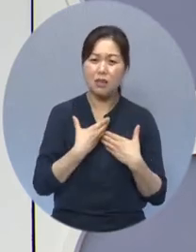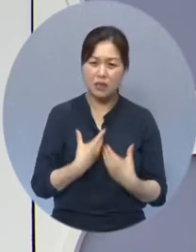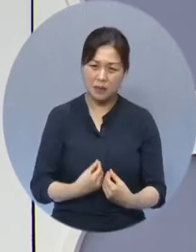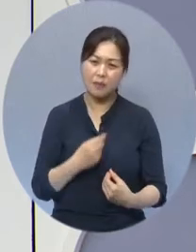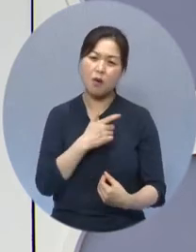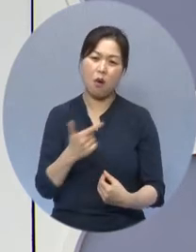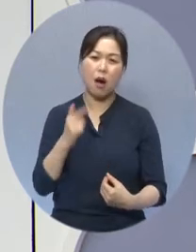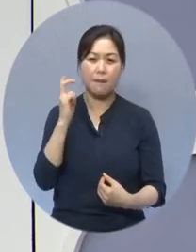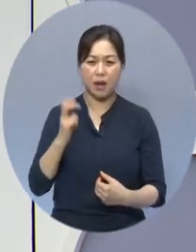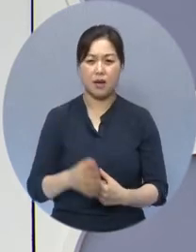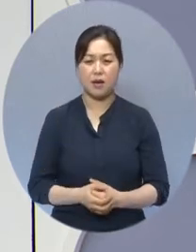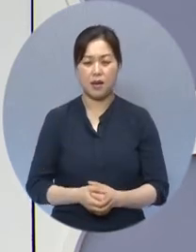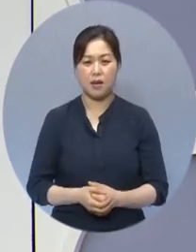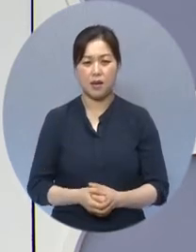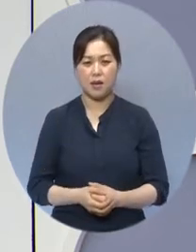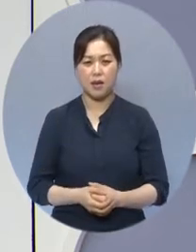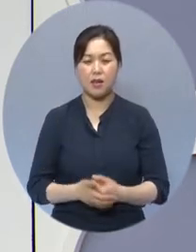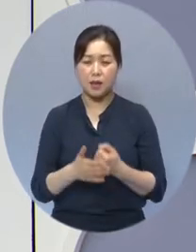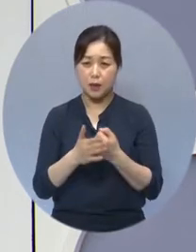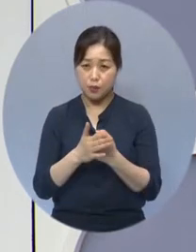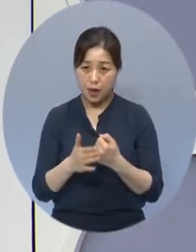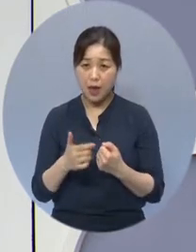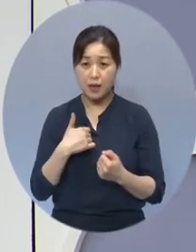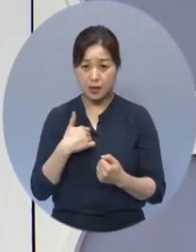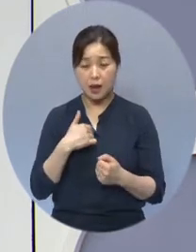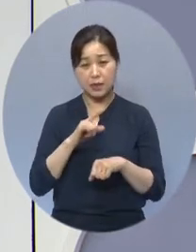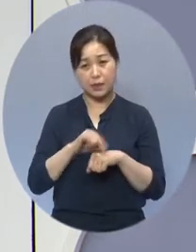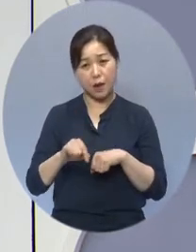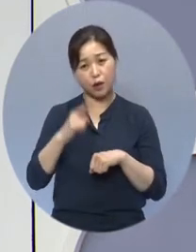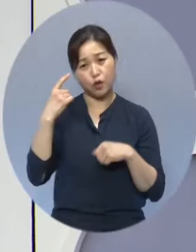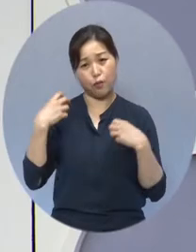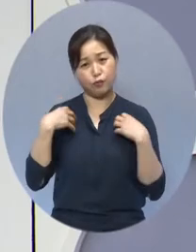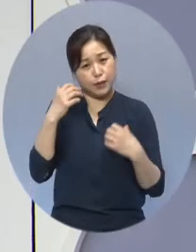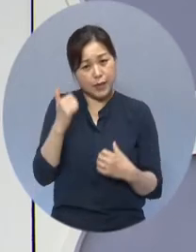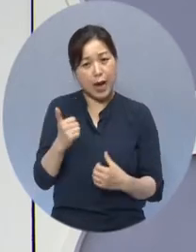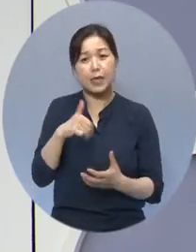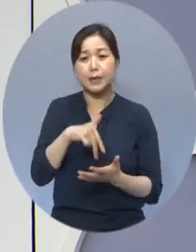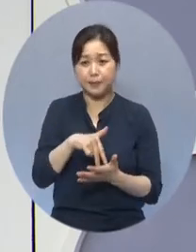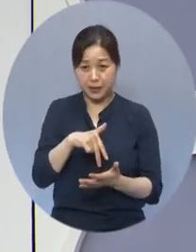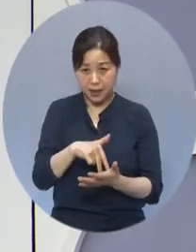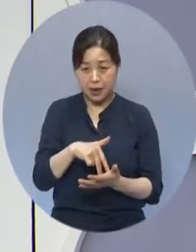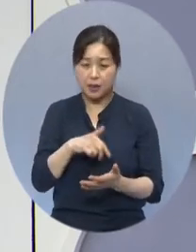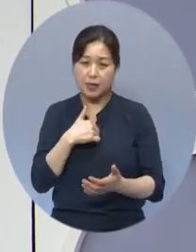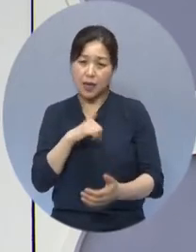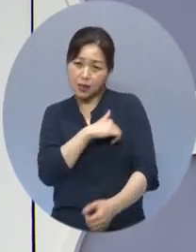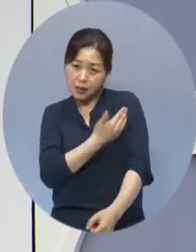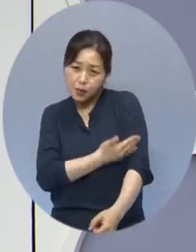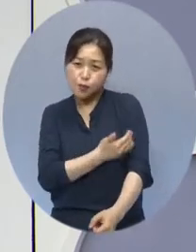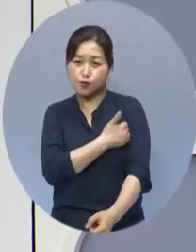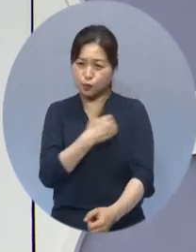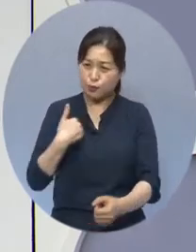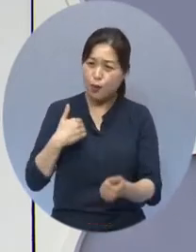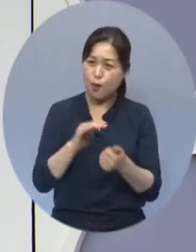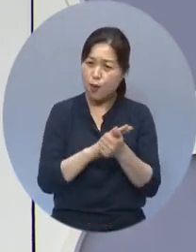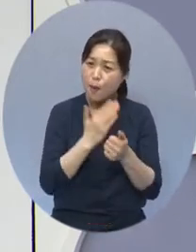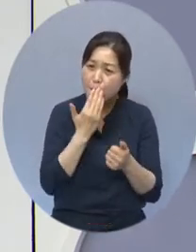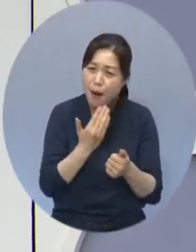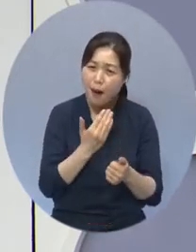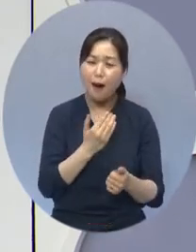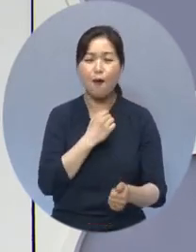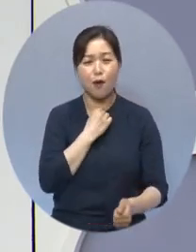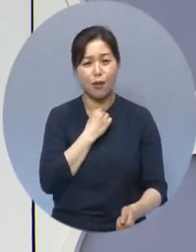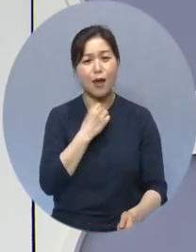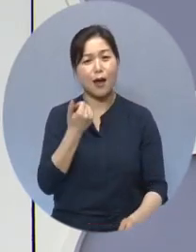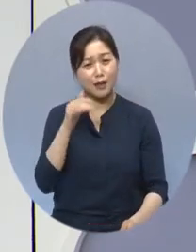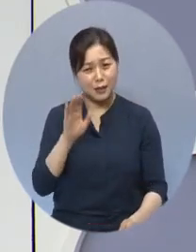있기 때문에 참 지자체장으로서는 제가 제 능력 가지고 다 할 수 있다면 얼마든지 그건 가능하겠는데 예,